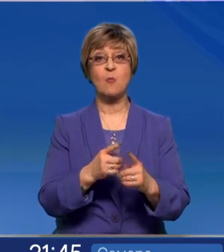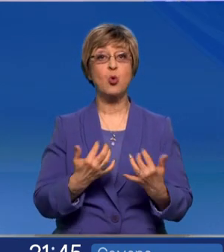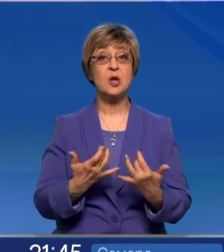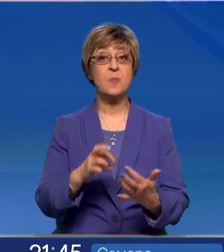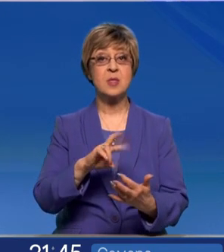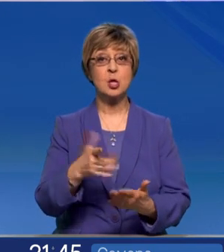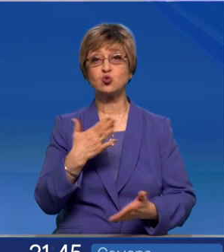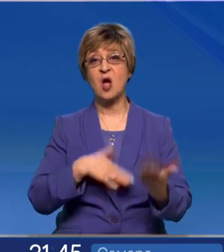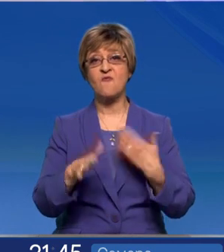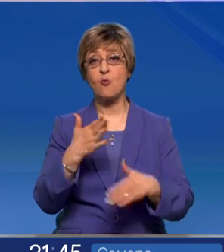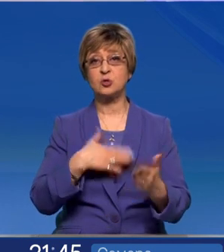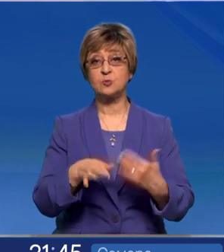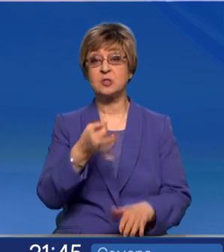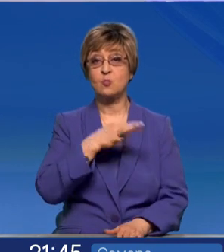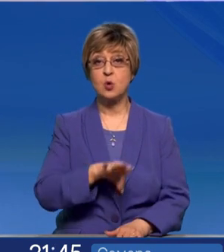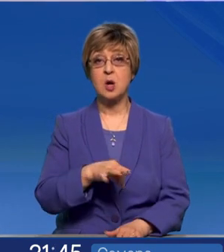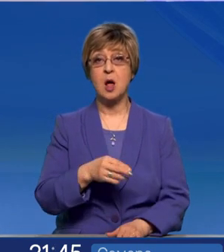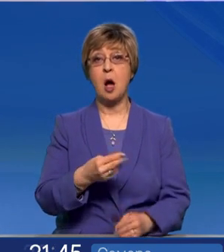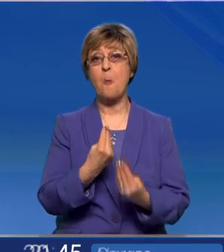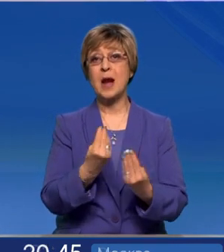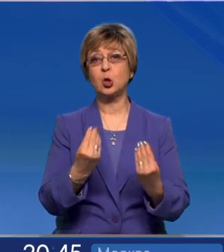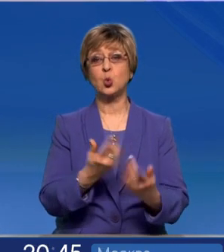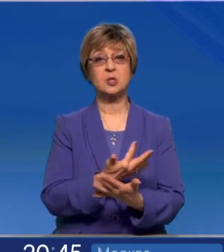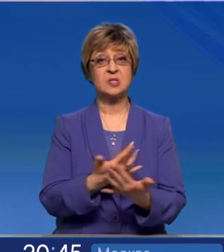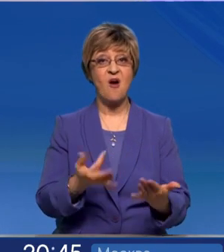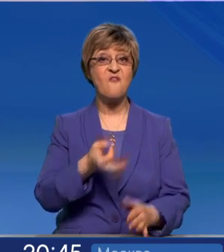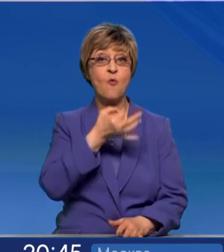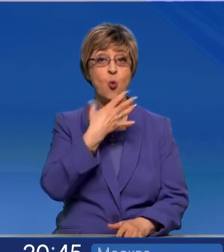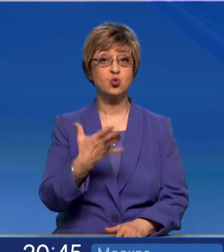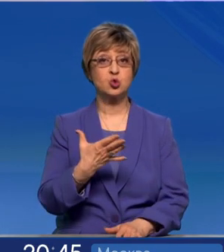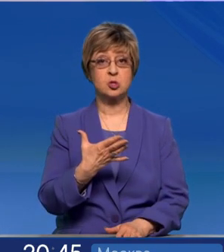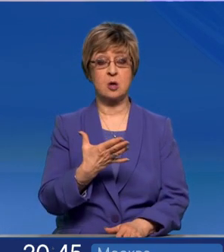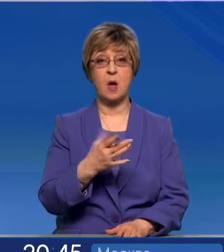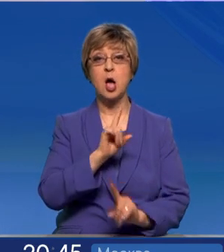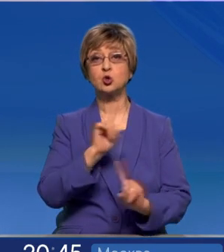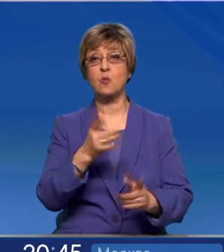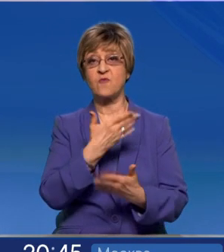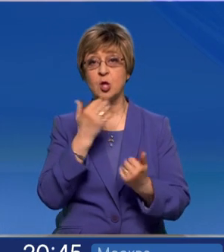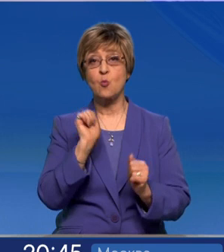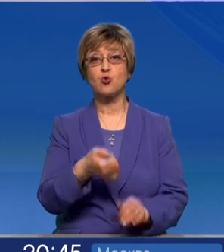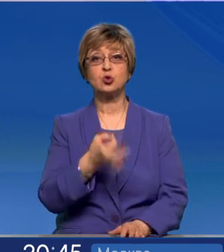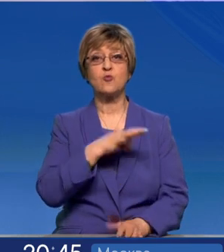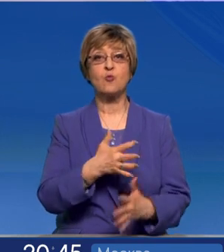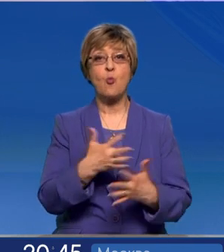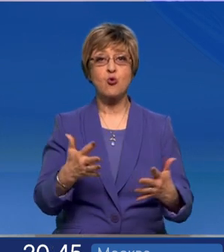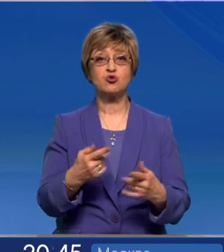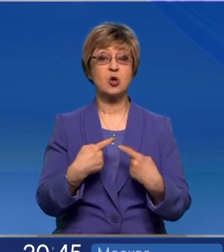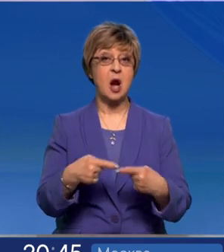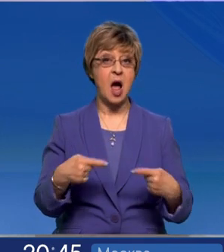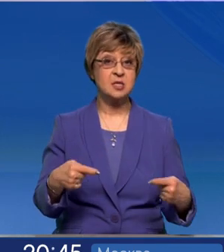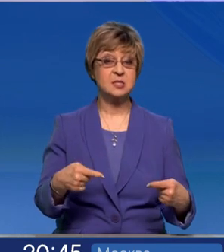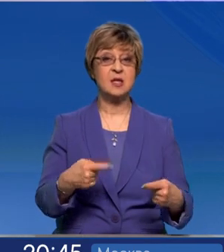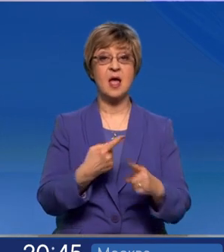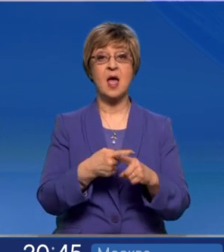потребляет, продукты разнообразные, вкуса у него особого нет, соответственно, он может потребить больше, больше разного, создается это